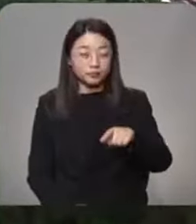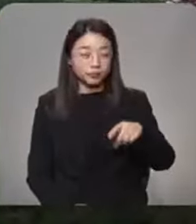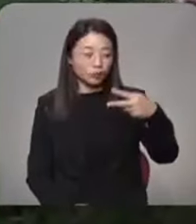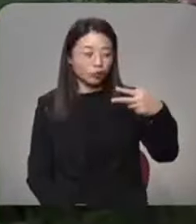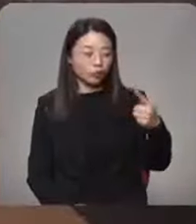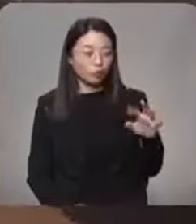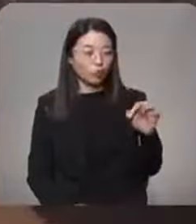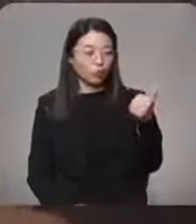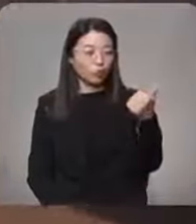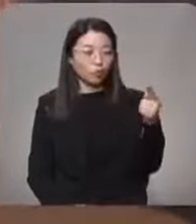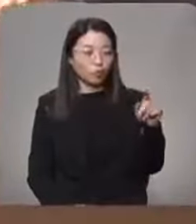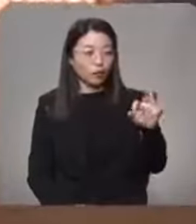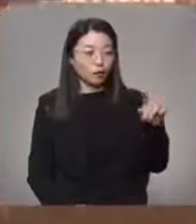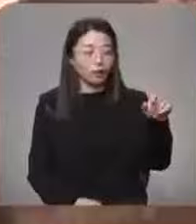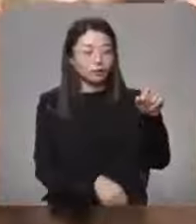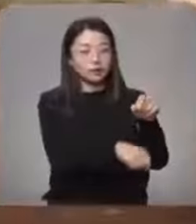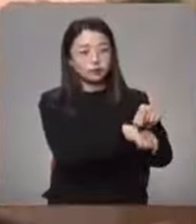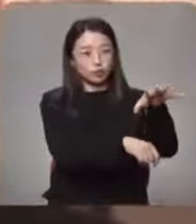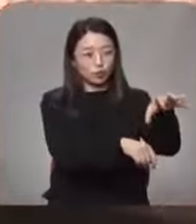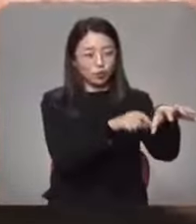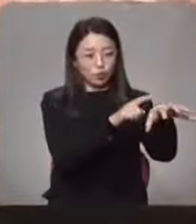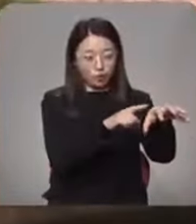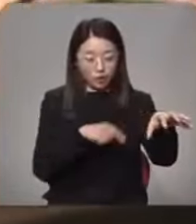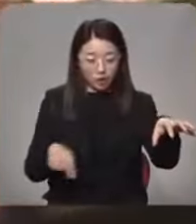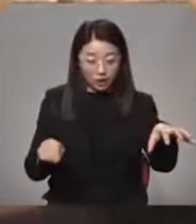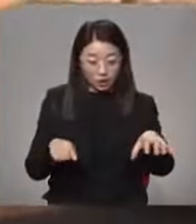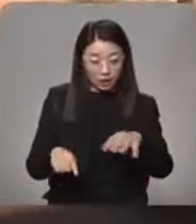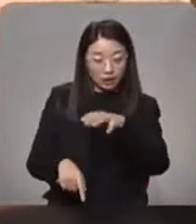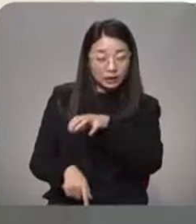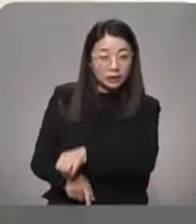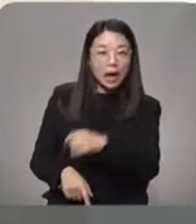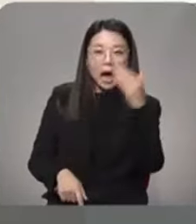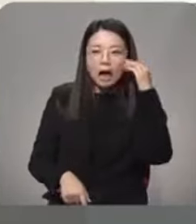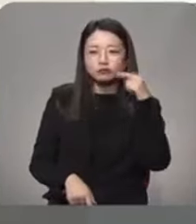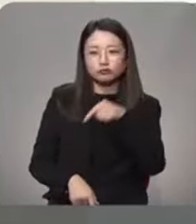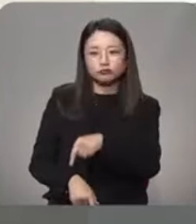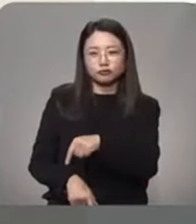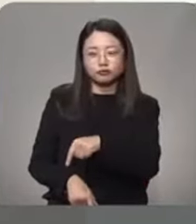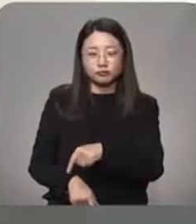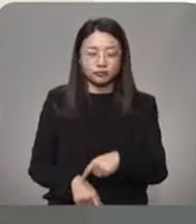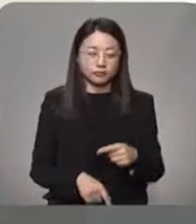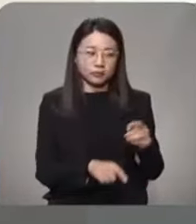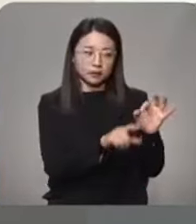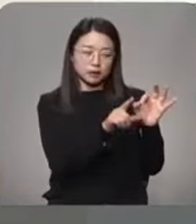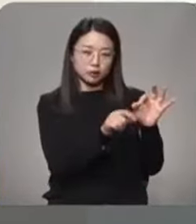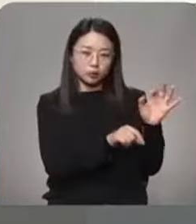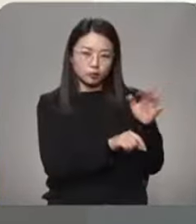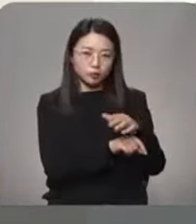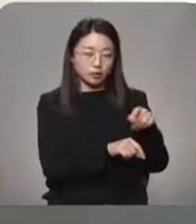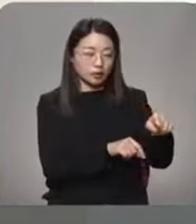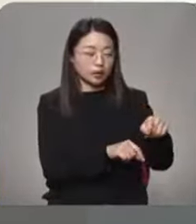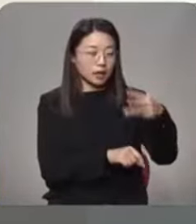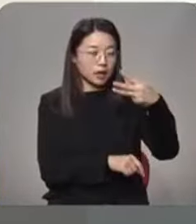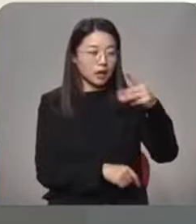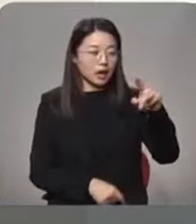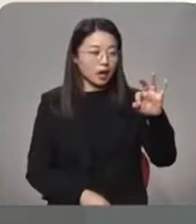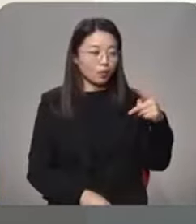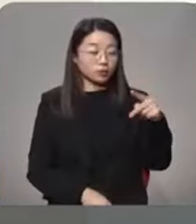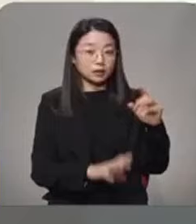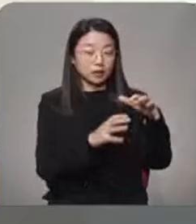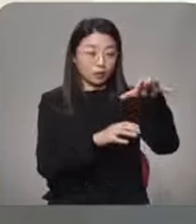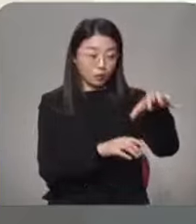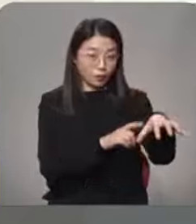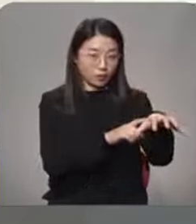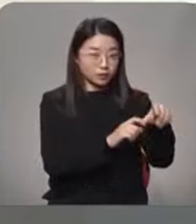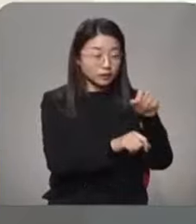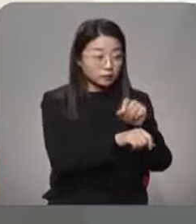동남아에 두고 범행 대상은 우리나라에서 골랐습니다 이들은 지난해 10월부터 라오스 경제특구에 사무실을 차리고